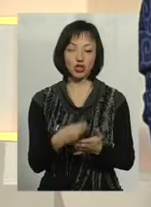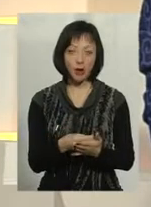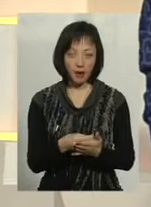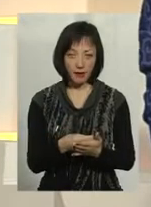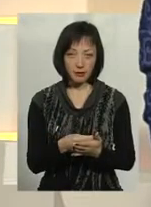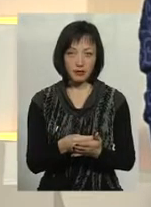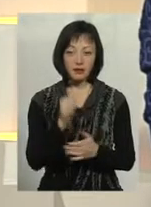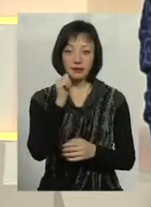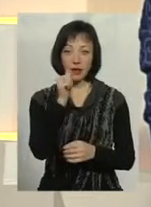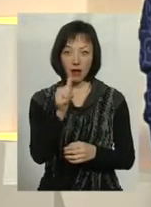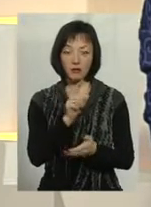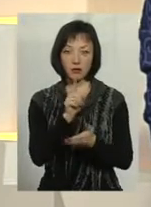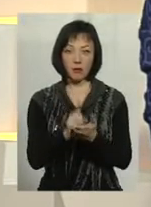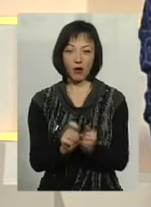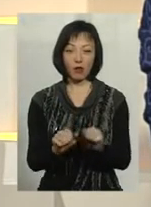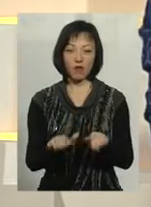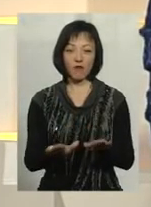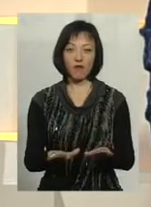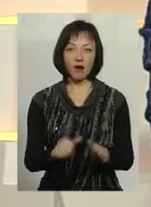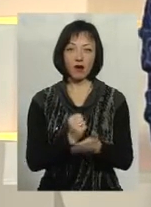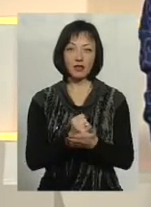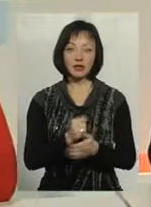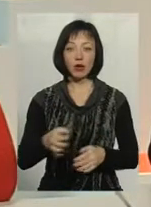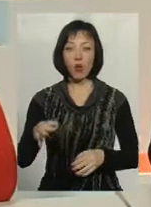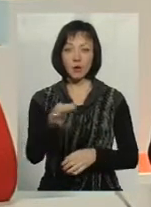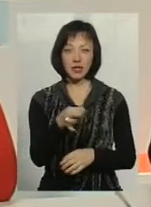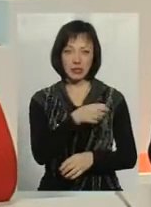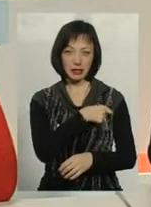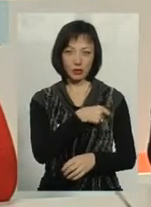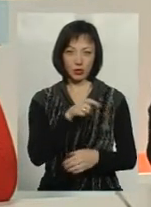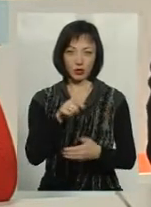управління Нацполіції в області. Чергова ж сесія обласної ради